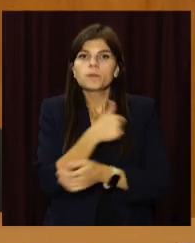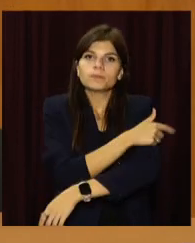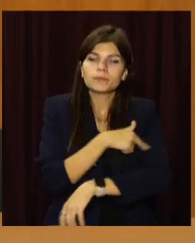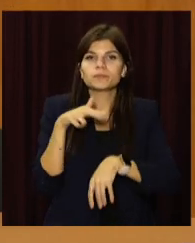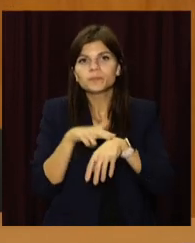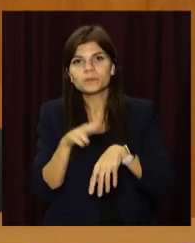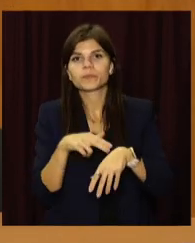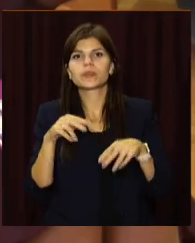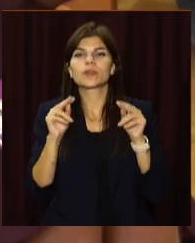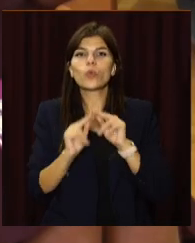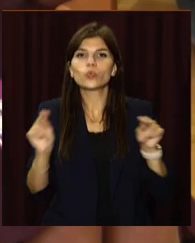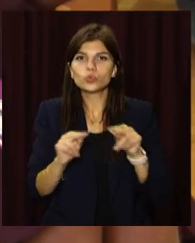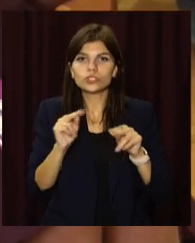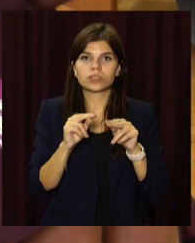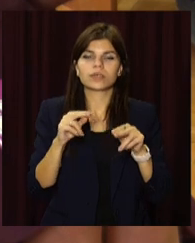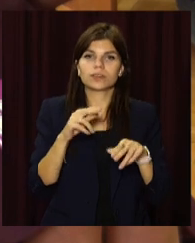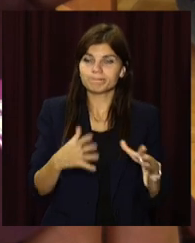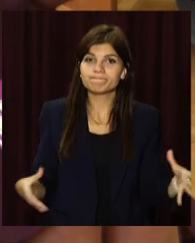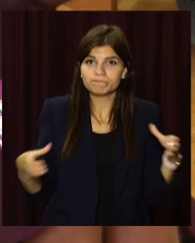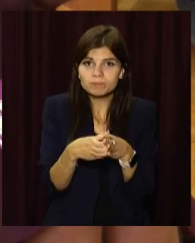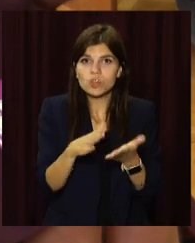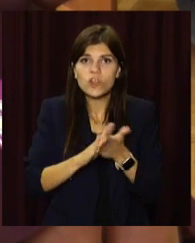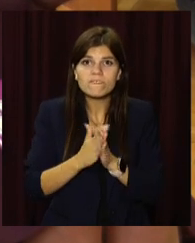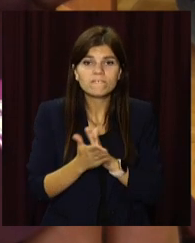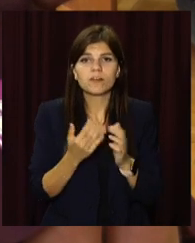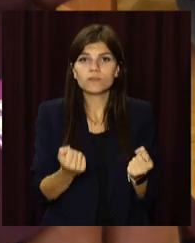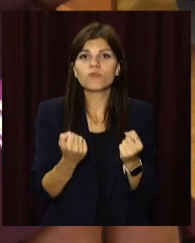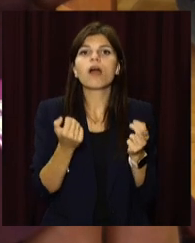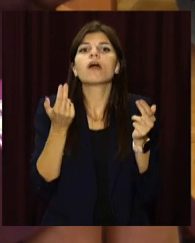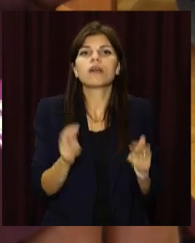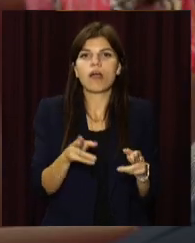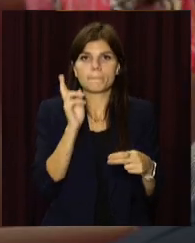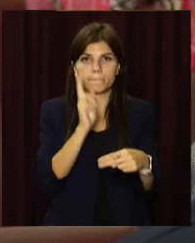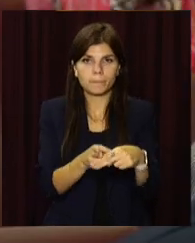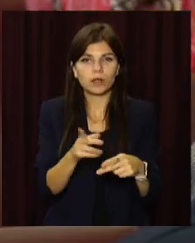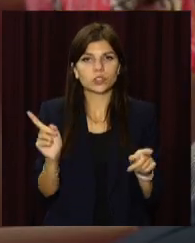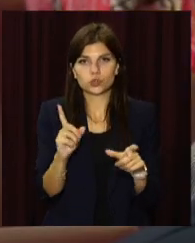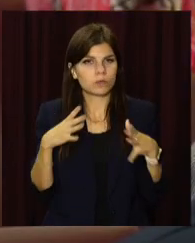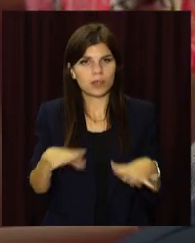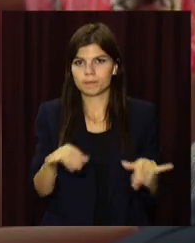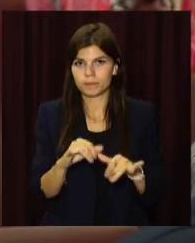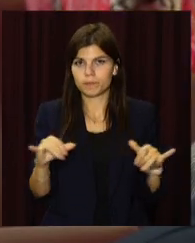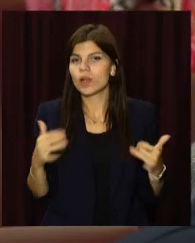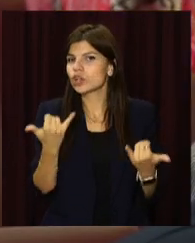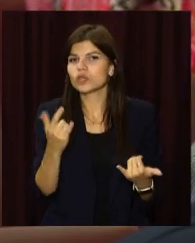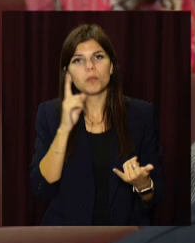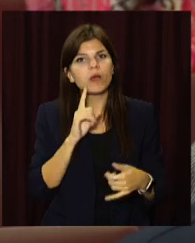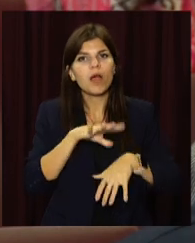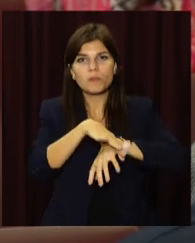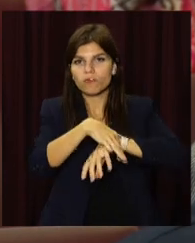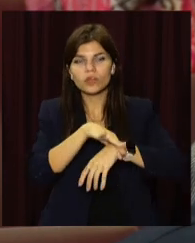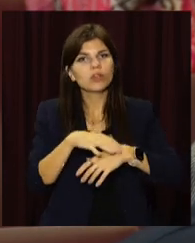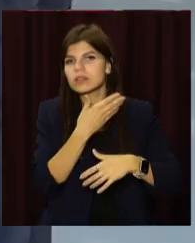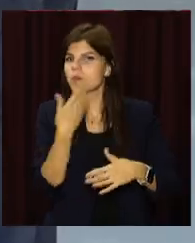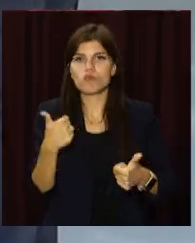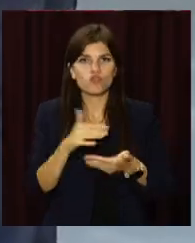та місцевої влади у боротьбі з наркотиками на Дніпропетровщині. У Павлограді поки працюють незлагоджено. Освітян обмежує те, що вони без